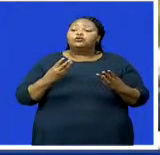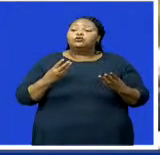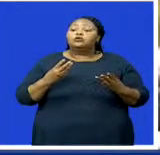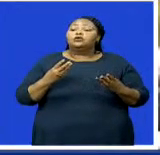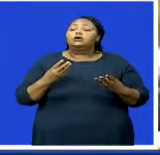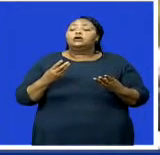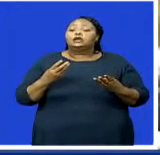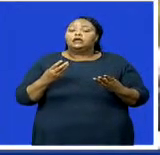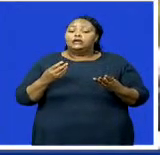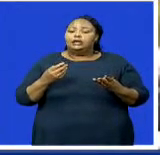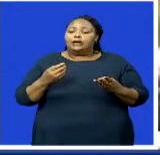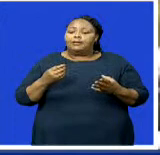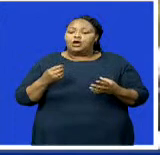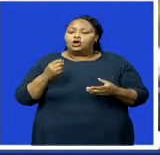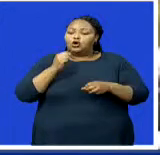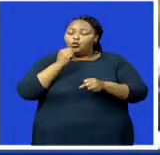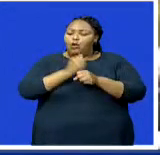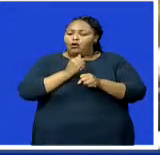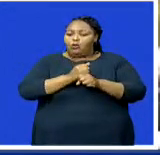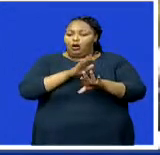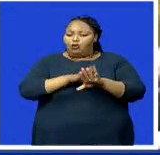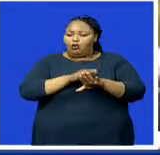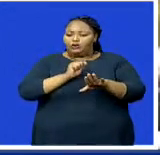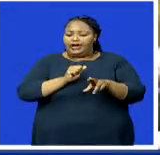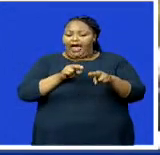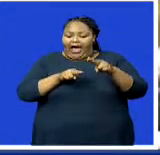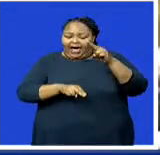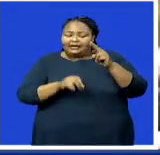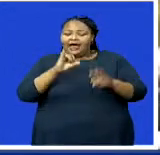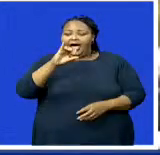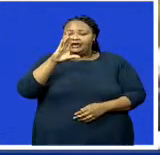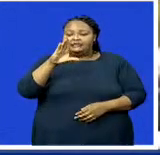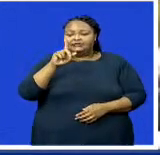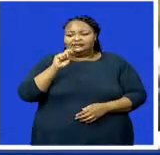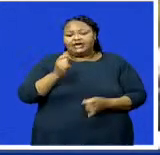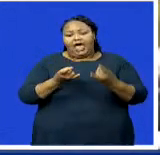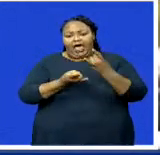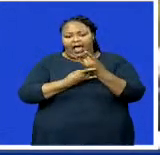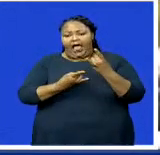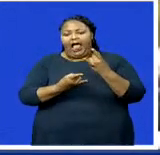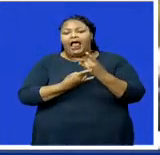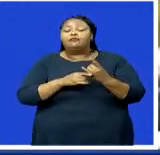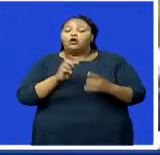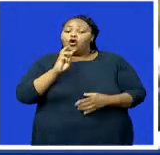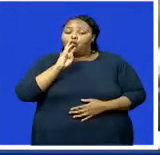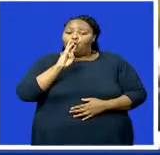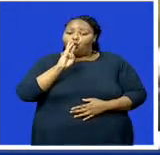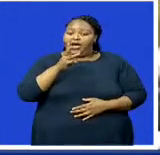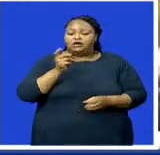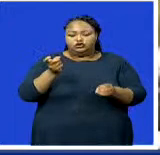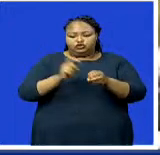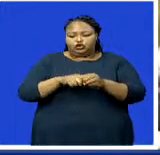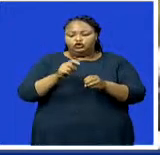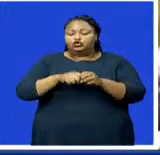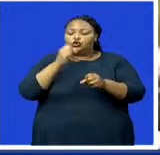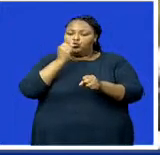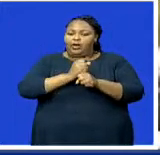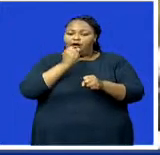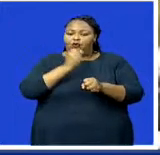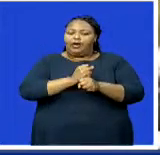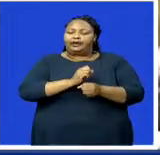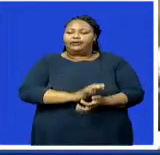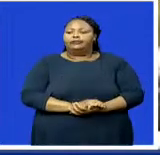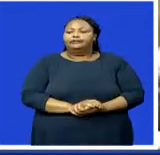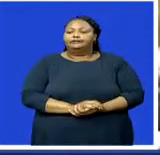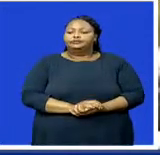IT. Kodwa ke lenye indlela lesibuke ukuthi sanzise ngayo emaswati lanemakhono kulolu hlangothi lwaka